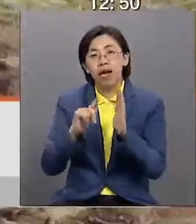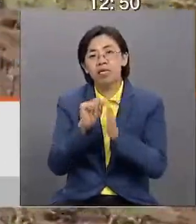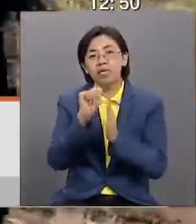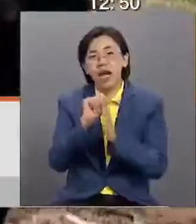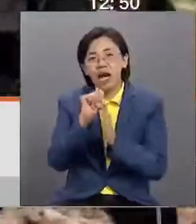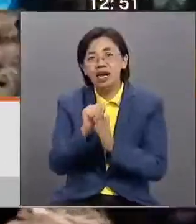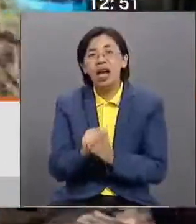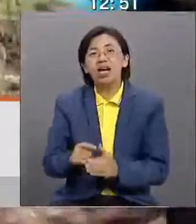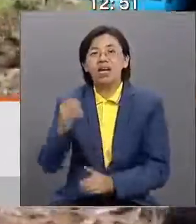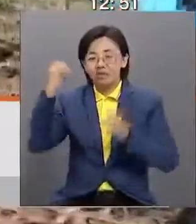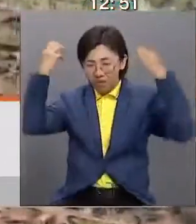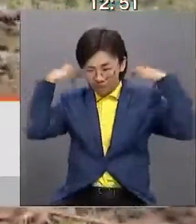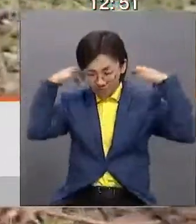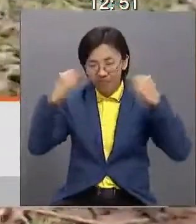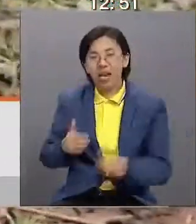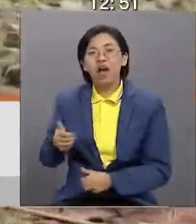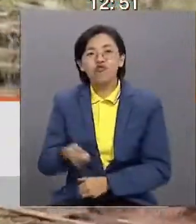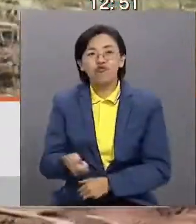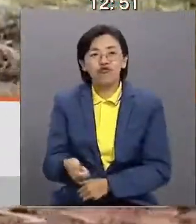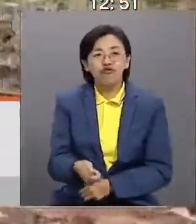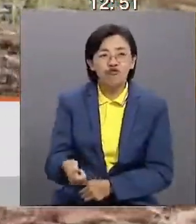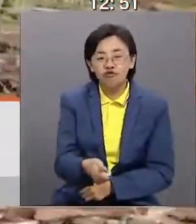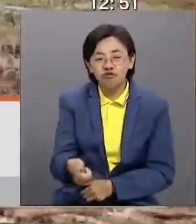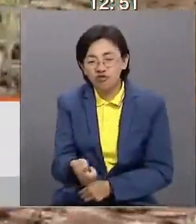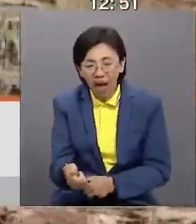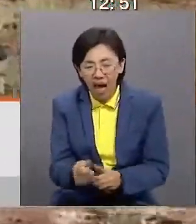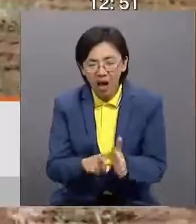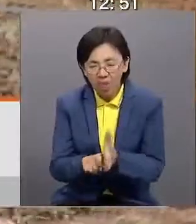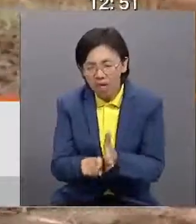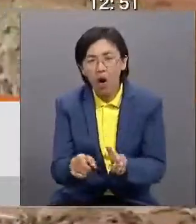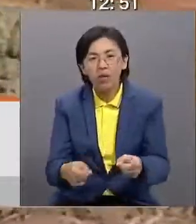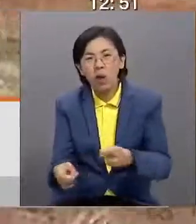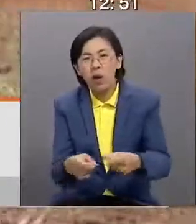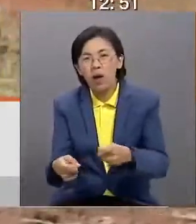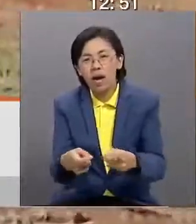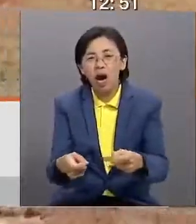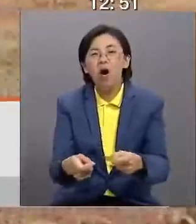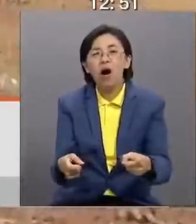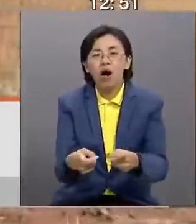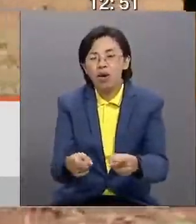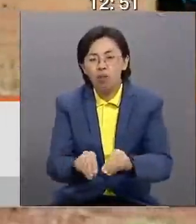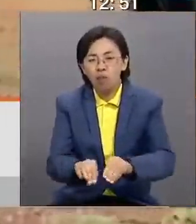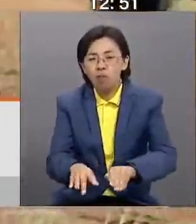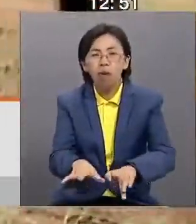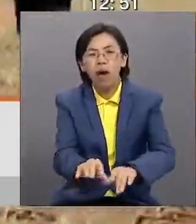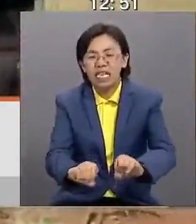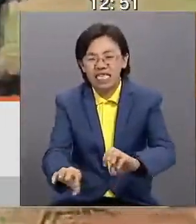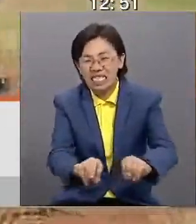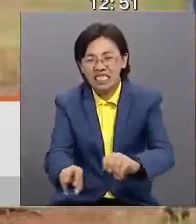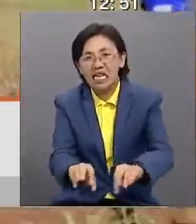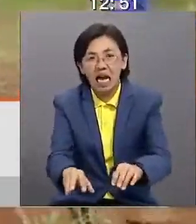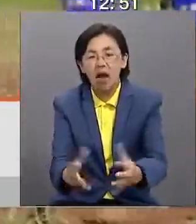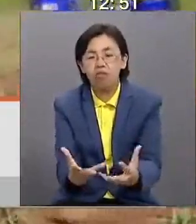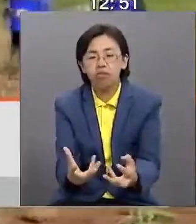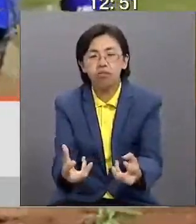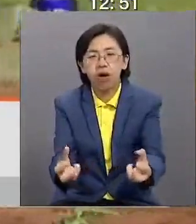มลงฉีดพ่นเพื่อกำจัดหนอนที่กัดกินต้นข้าวโพดเนื่องจากขณะนี้หนอนกระทู้กำลังระบาดอย่างหนักก็สร้างความเดือดร้อนให้กับชาวบ้